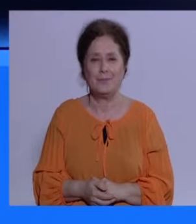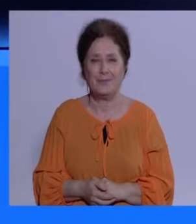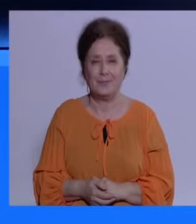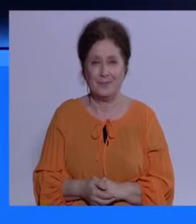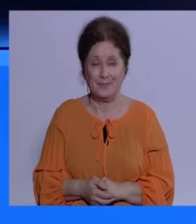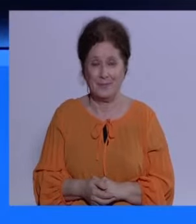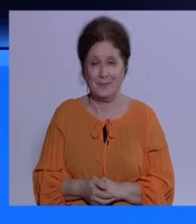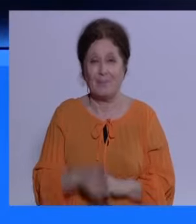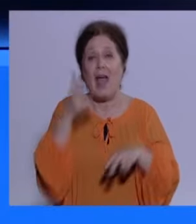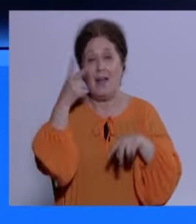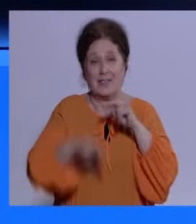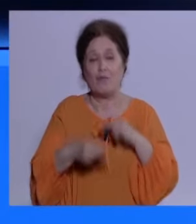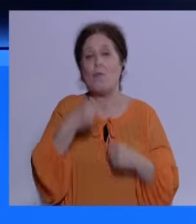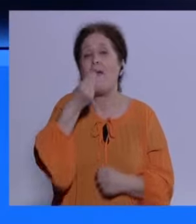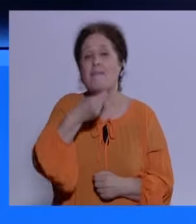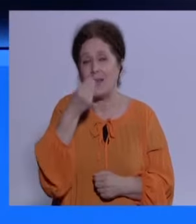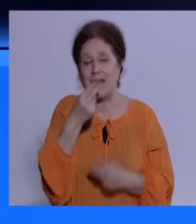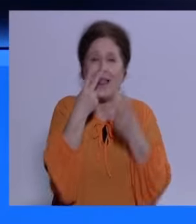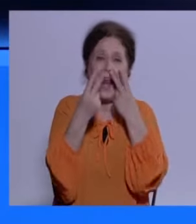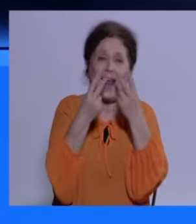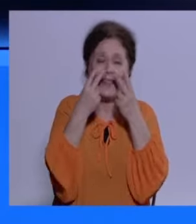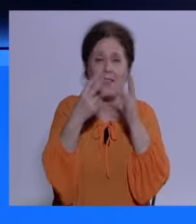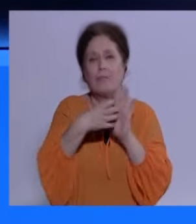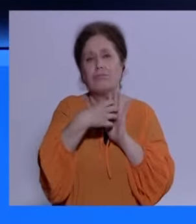Ги завршуваме вестите, гледајте во продолжение изборната хроника. Пријатно.